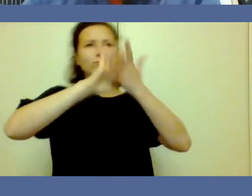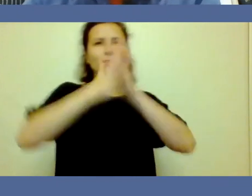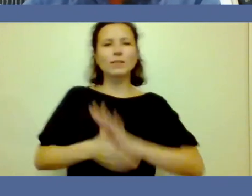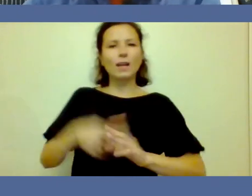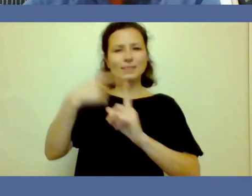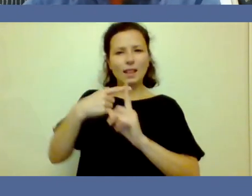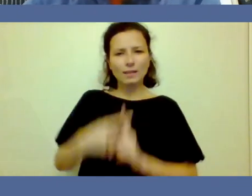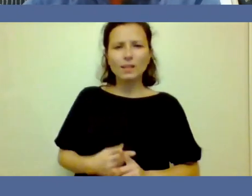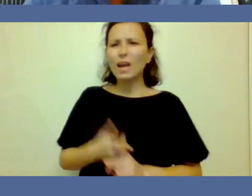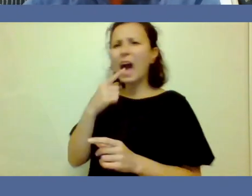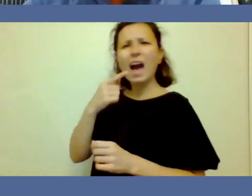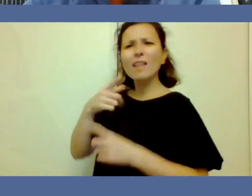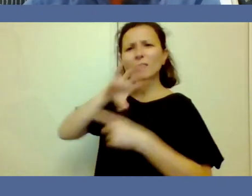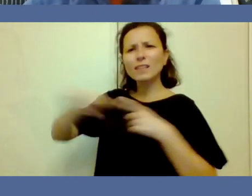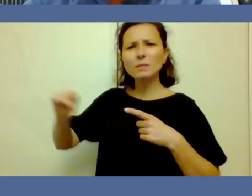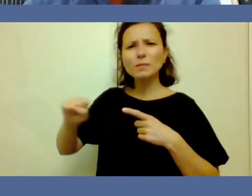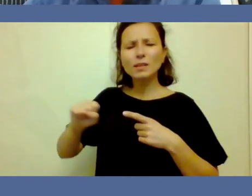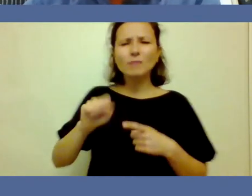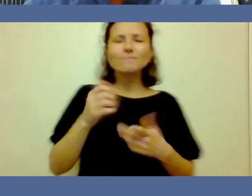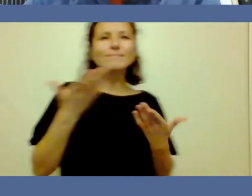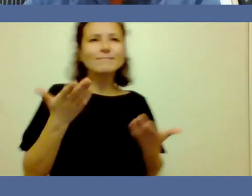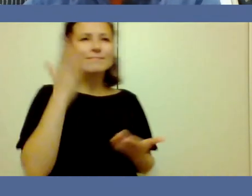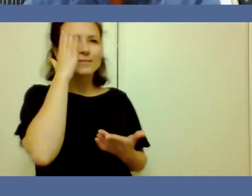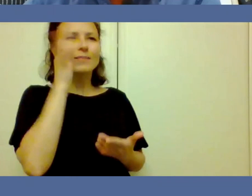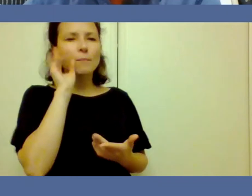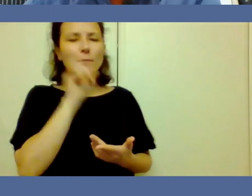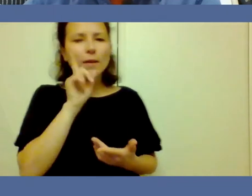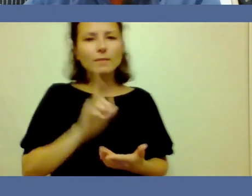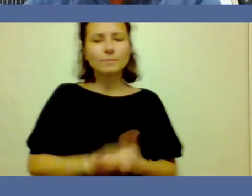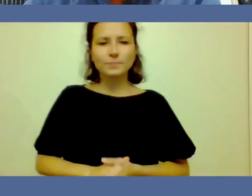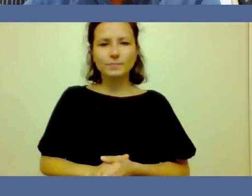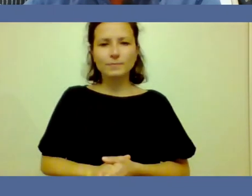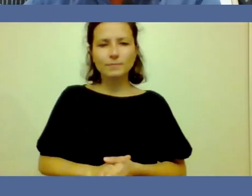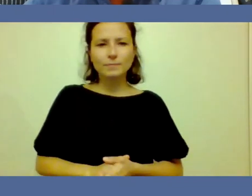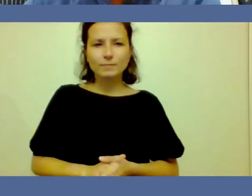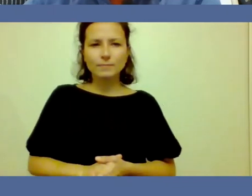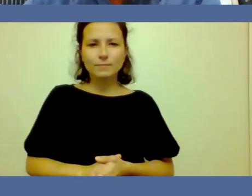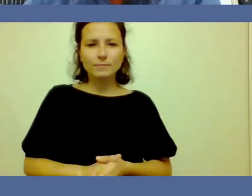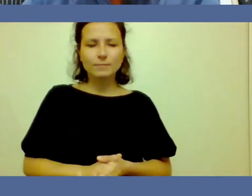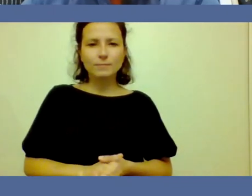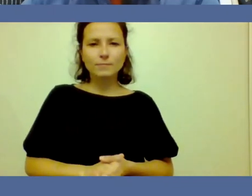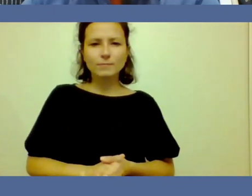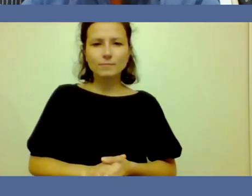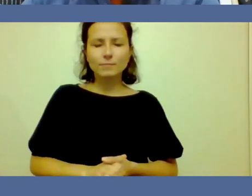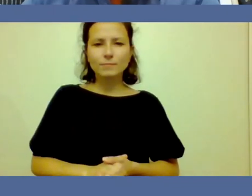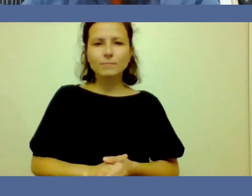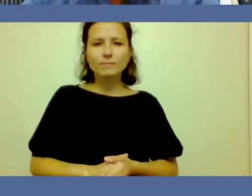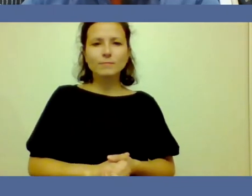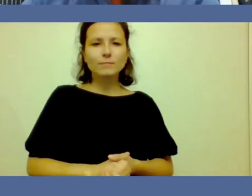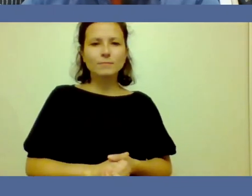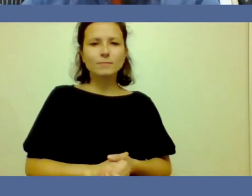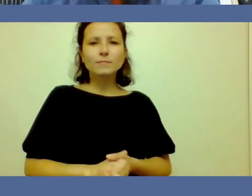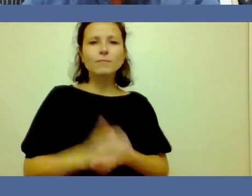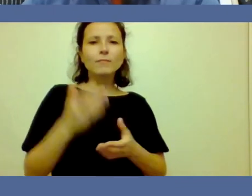Samodyscyplina? No wie pan, im większy jest ta sprzedaż, tym większa jest